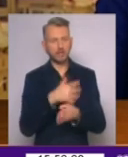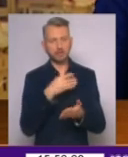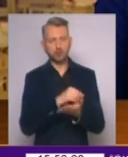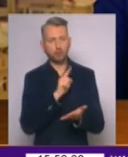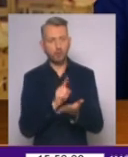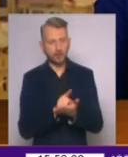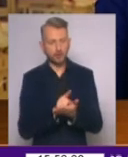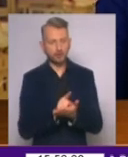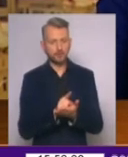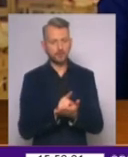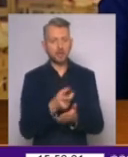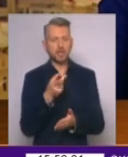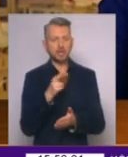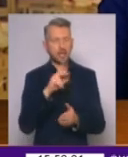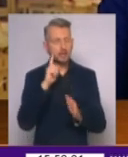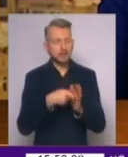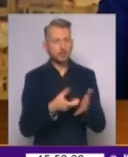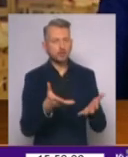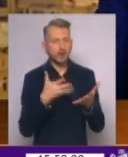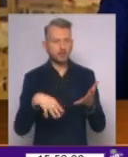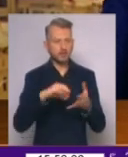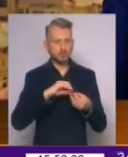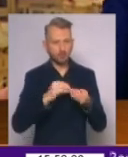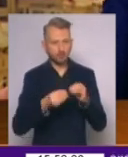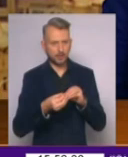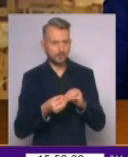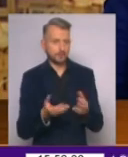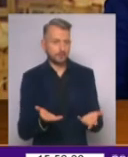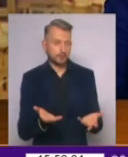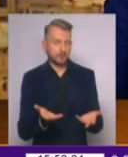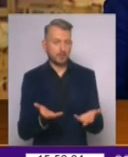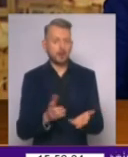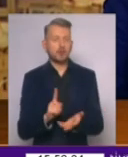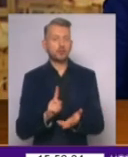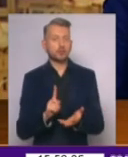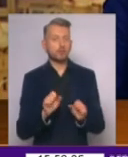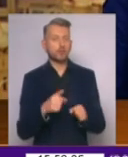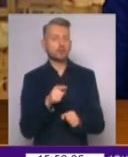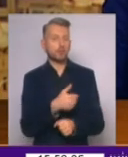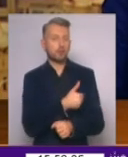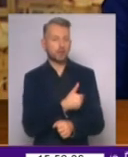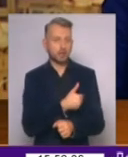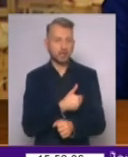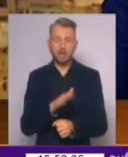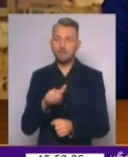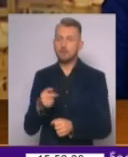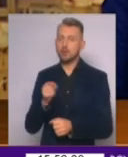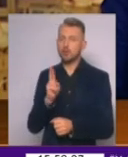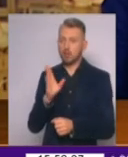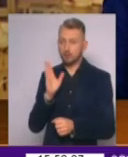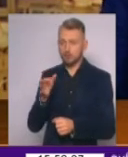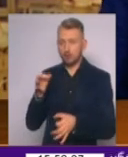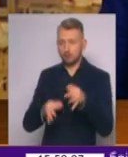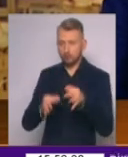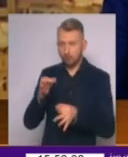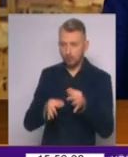обов'язків для з'ясування всіх цих проблем. Ну, що можемо їй побажати? Після того, як вже буде судове слідство,